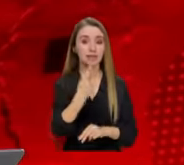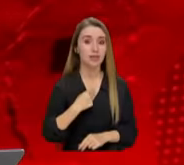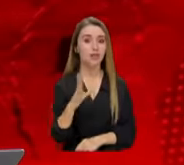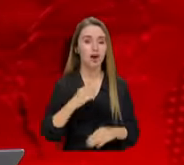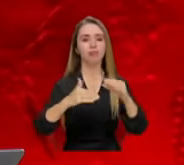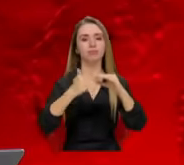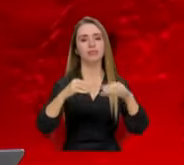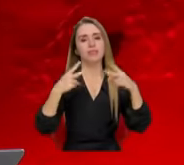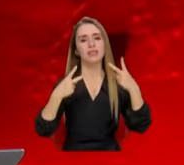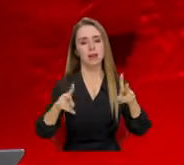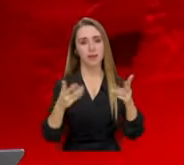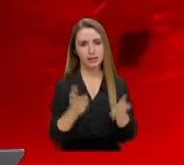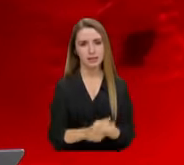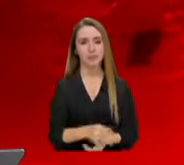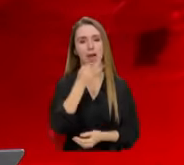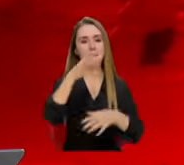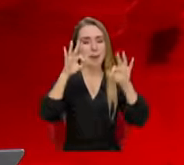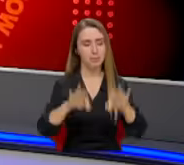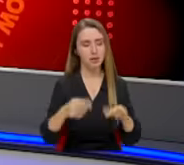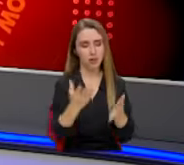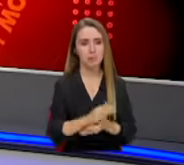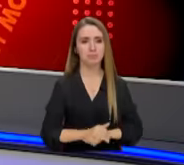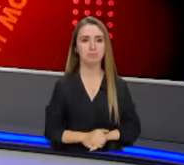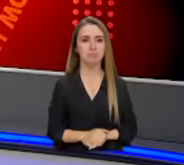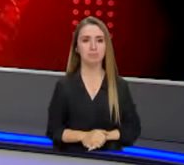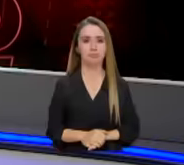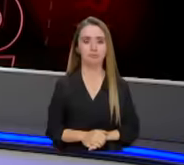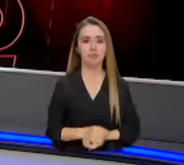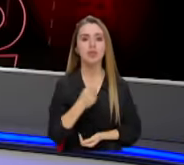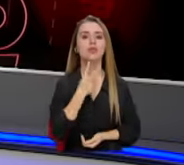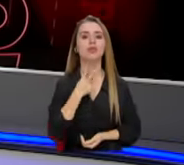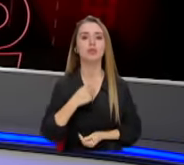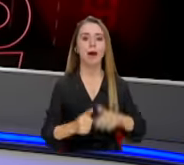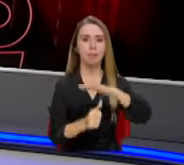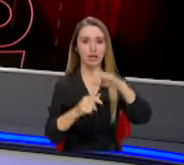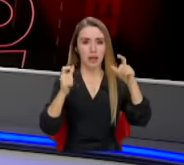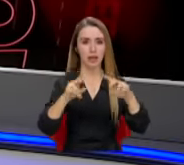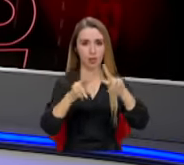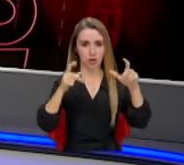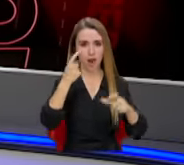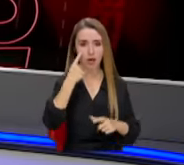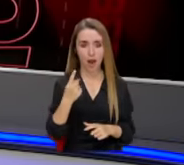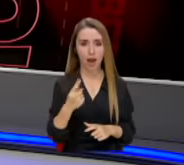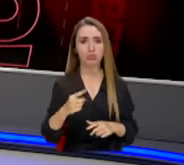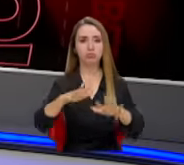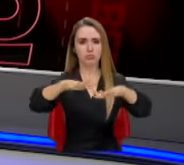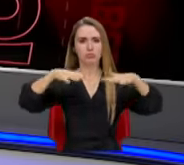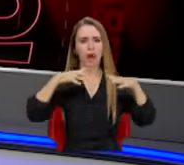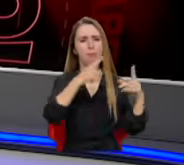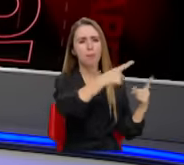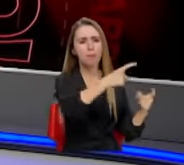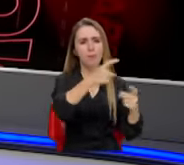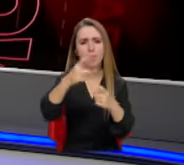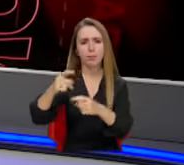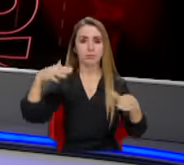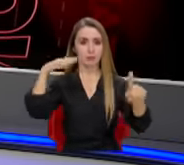dediklerinizi yazabilirsiniz sizler de. Hemen başlayalım bültene. Rusya'nın başkenti Moskova'da konser salonuna otomatik silahlarla